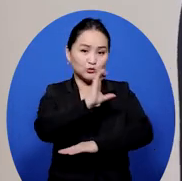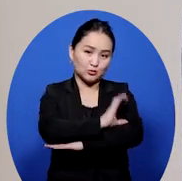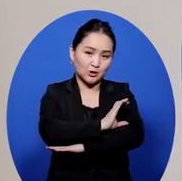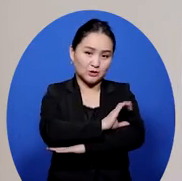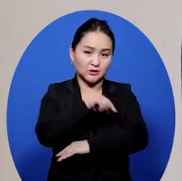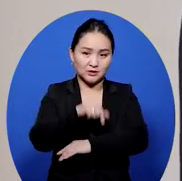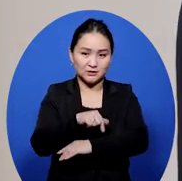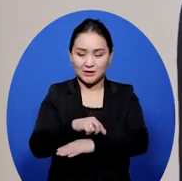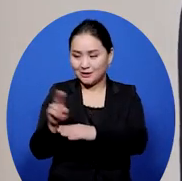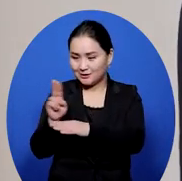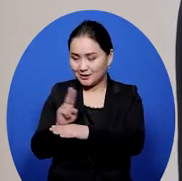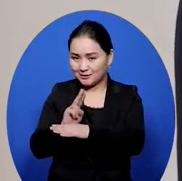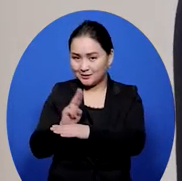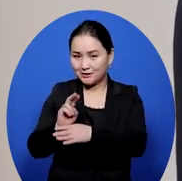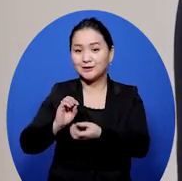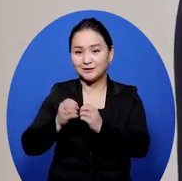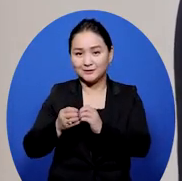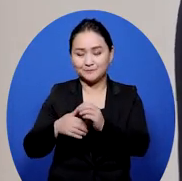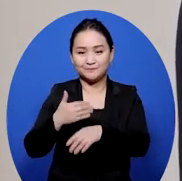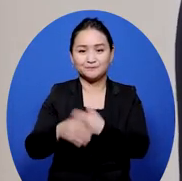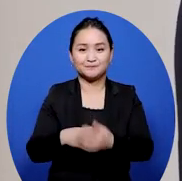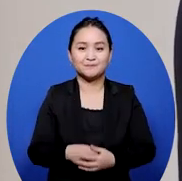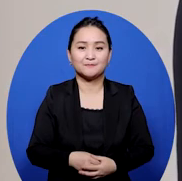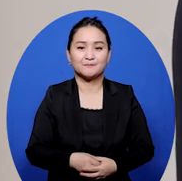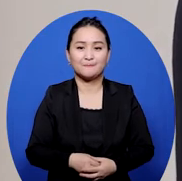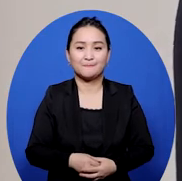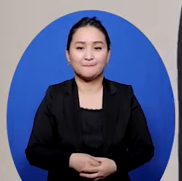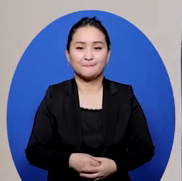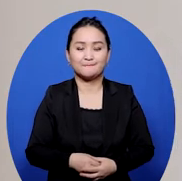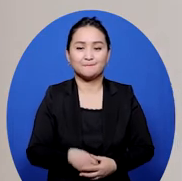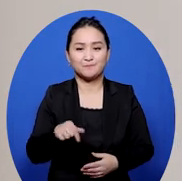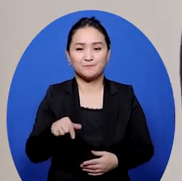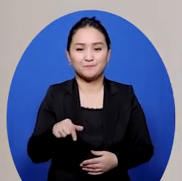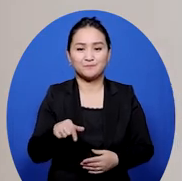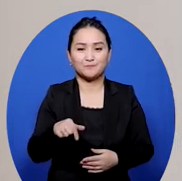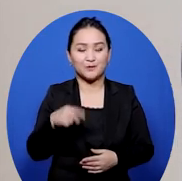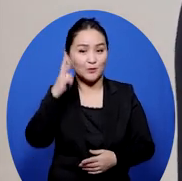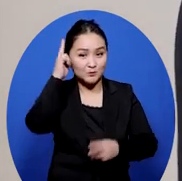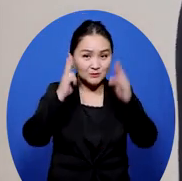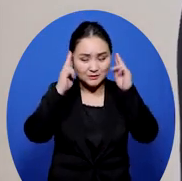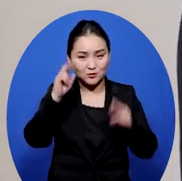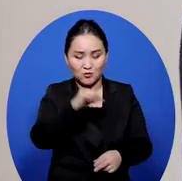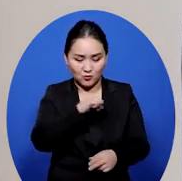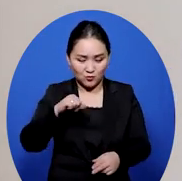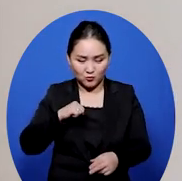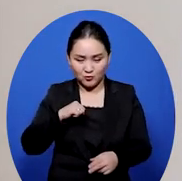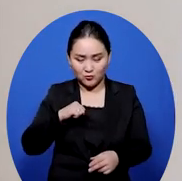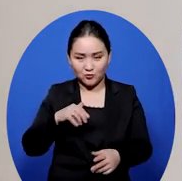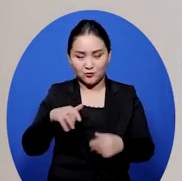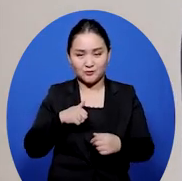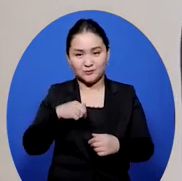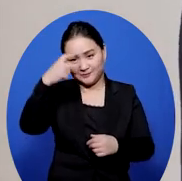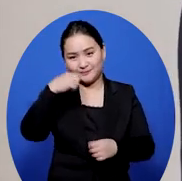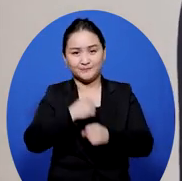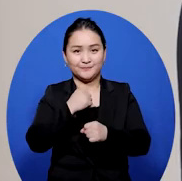дээрээ энэ өсчингийн газраа дадлага 14 хоног дадлага хийсэн. Тэгээ одоо цаашдаа энэ өсчингийн газар өөрийн болгоод ингээд